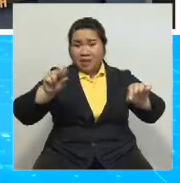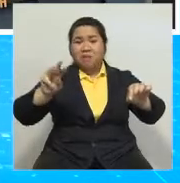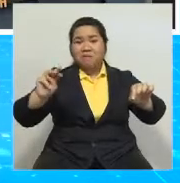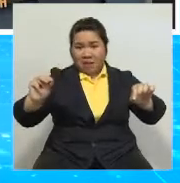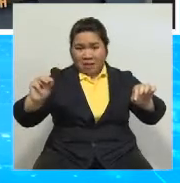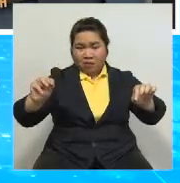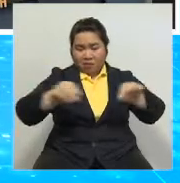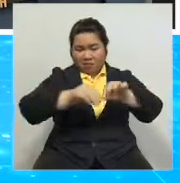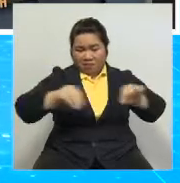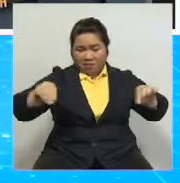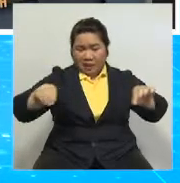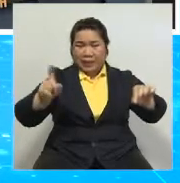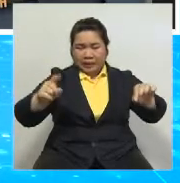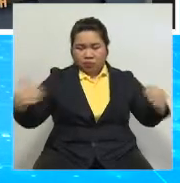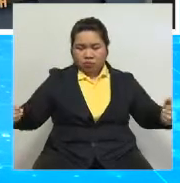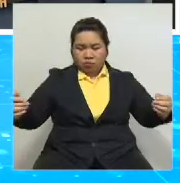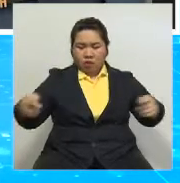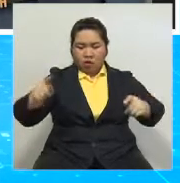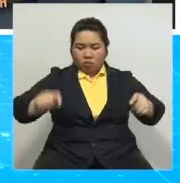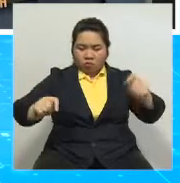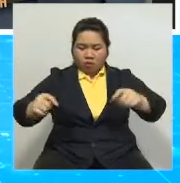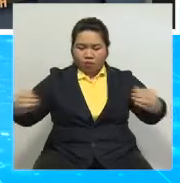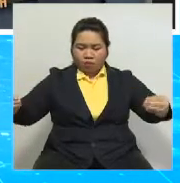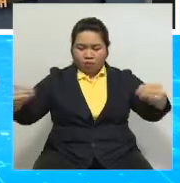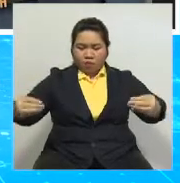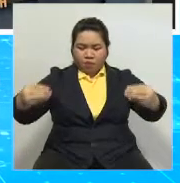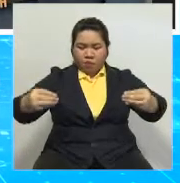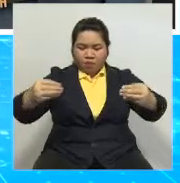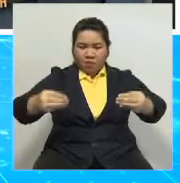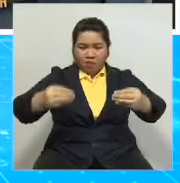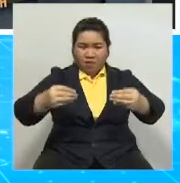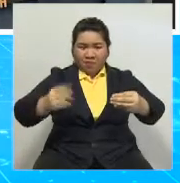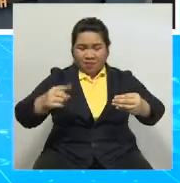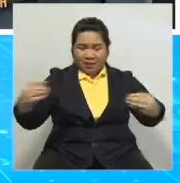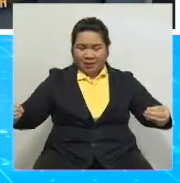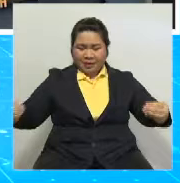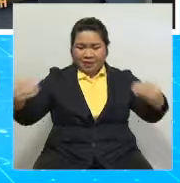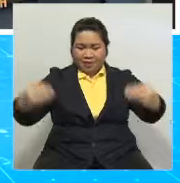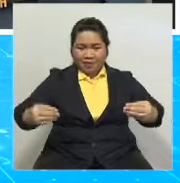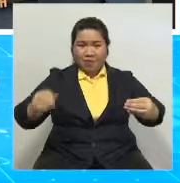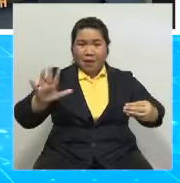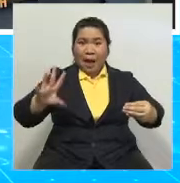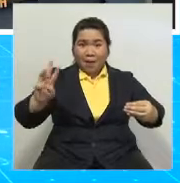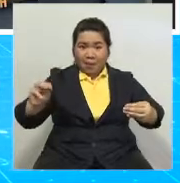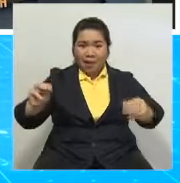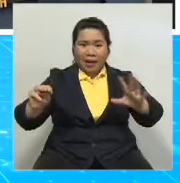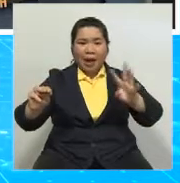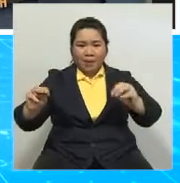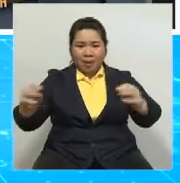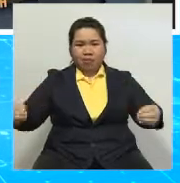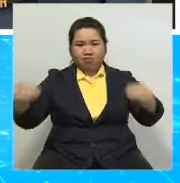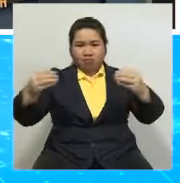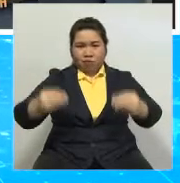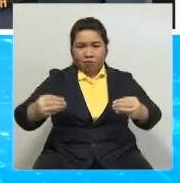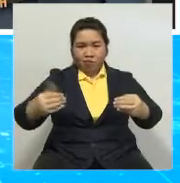ราได้ทำสองฝั่งเข้าหากันวันนี้เราตีเข็มได้มาฝั่งละ5เมตรนะครับก็จะวางกล่องแกเบี้ยนนะครับเพื่อ